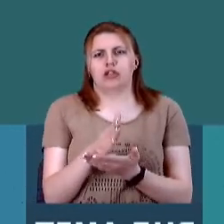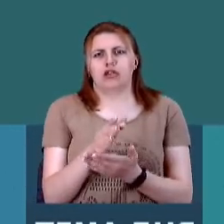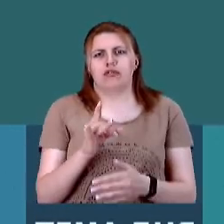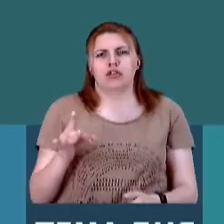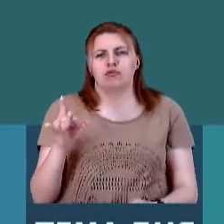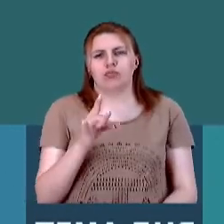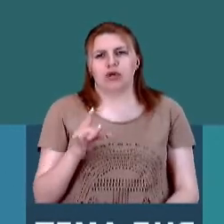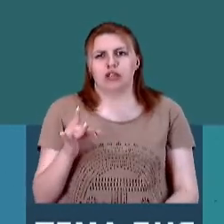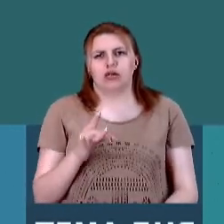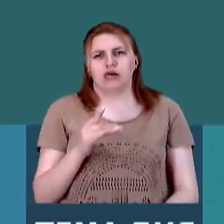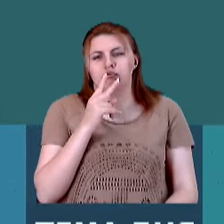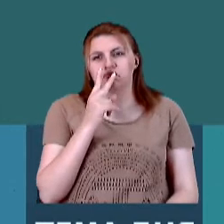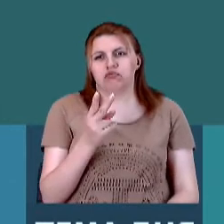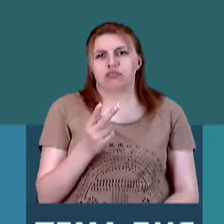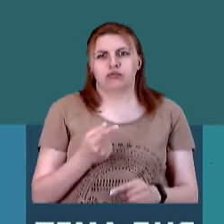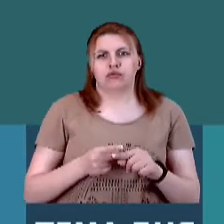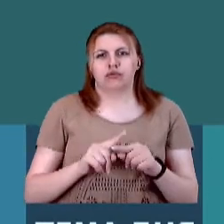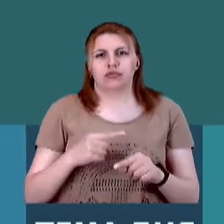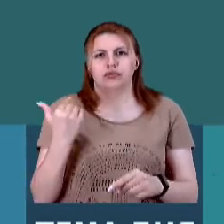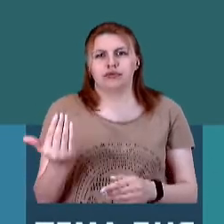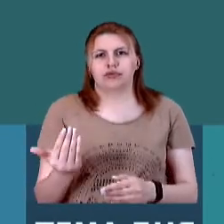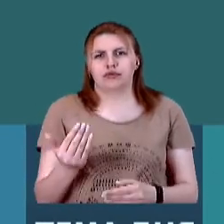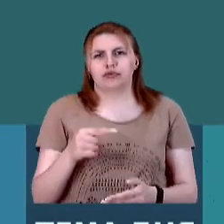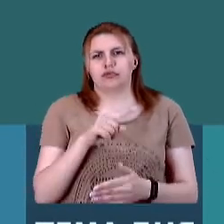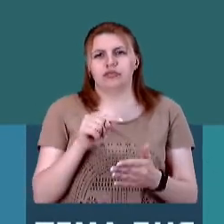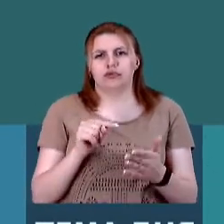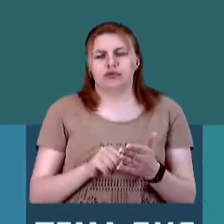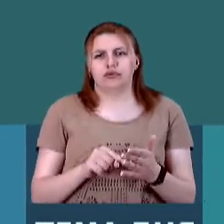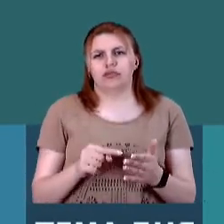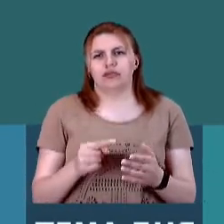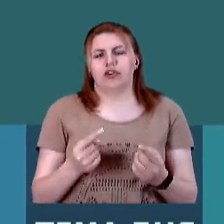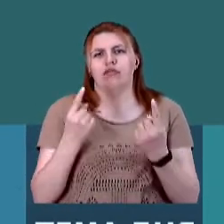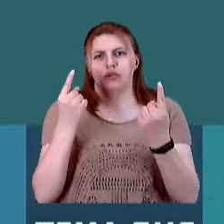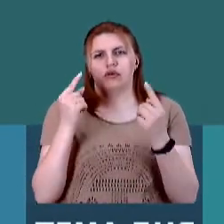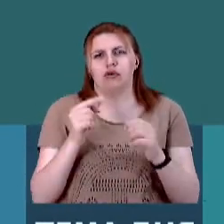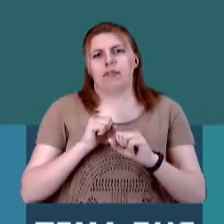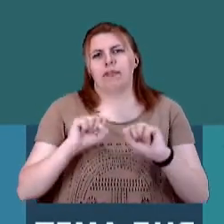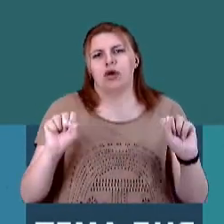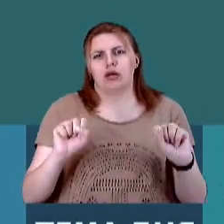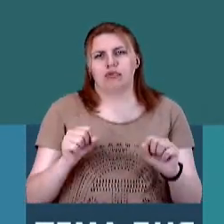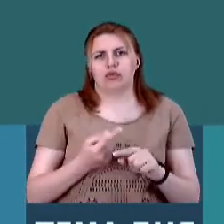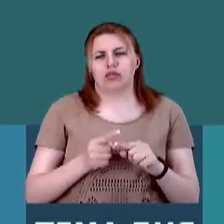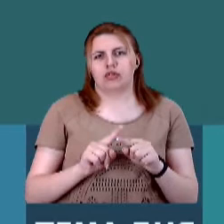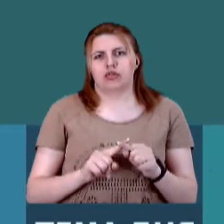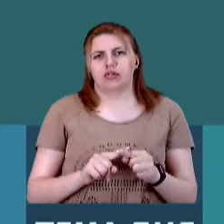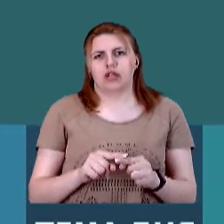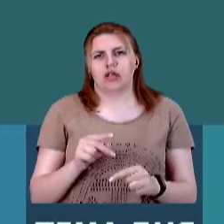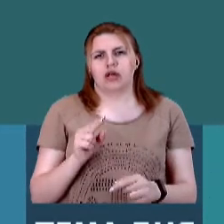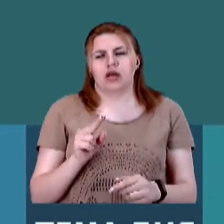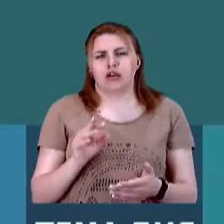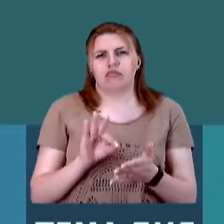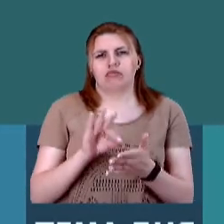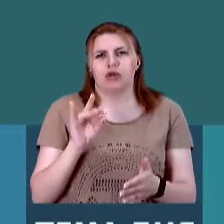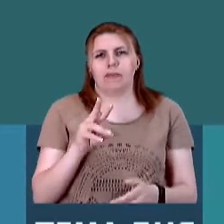І очевидно, що для них якраз питання в лапках великої перемоги, для них це ключовий меседж в